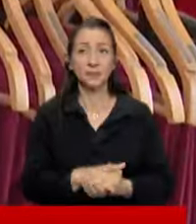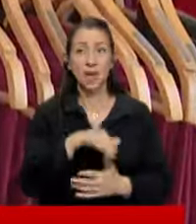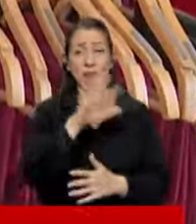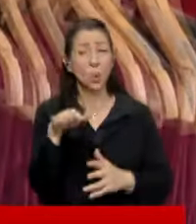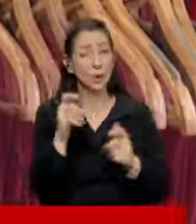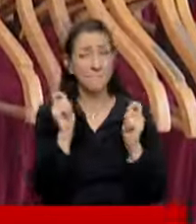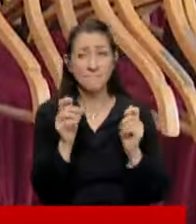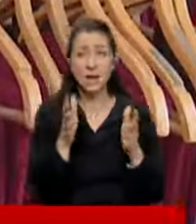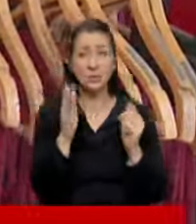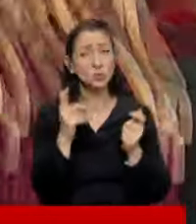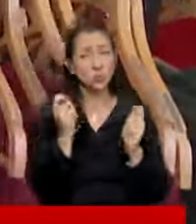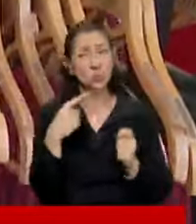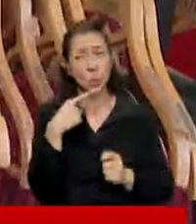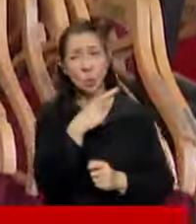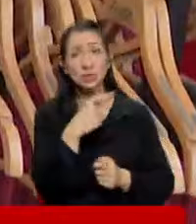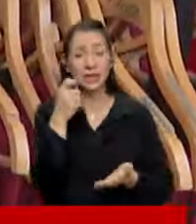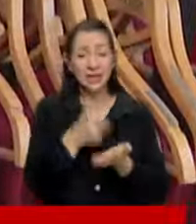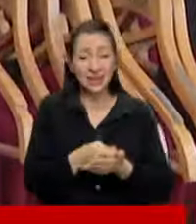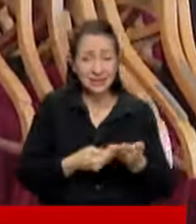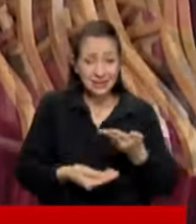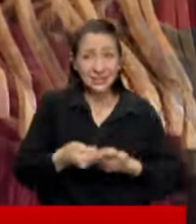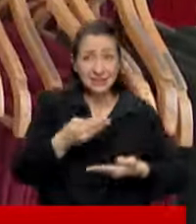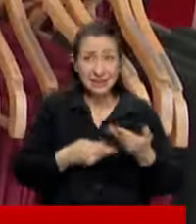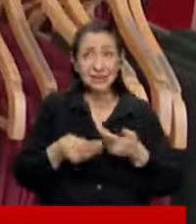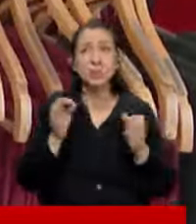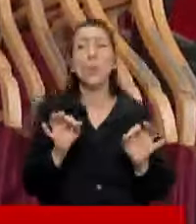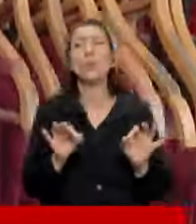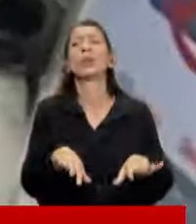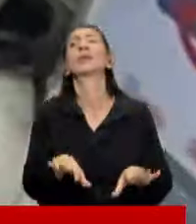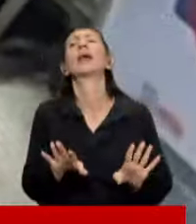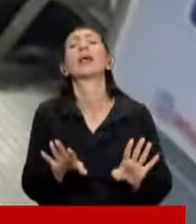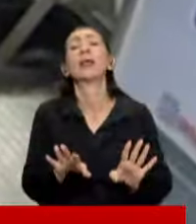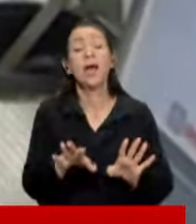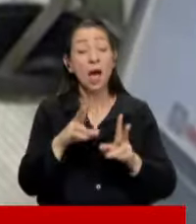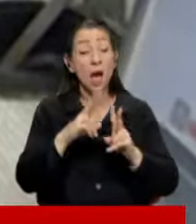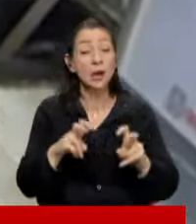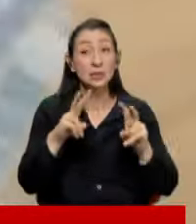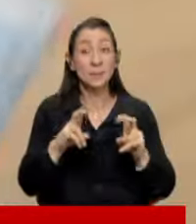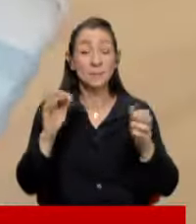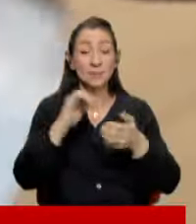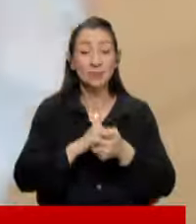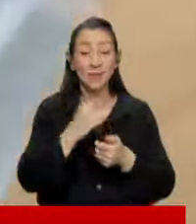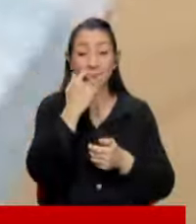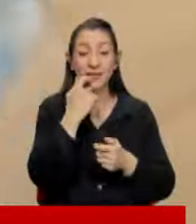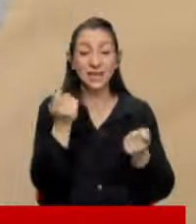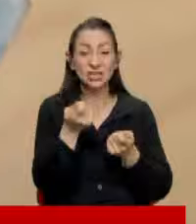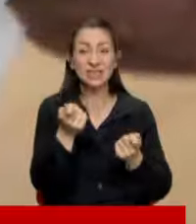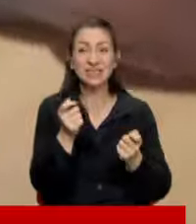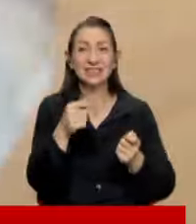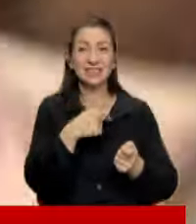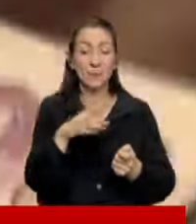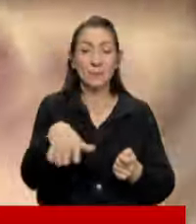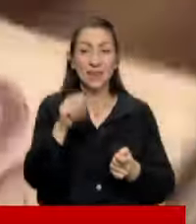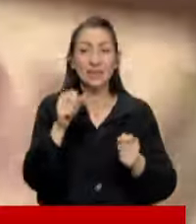o kadar pahalı ki çok zorlanıyoruz nakitle idare edebilmek mümkün değil tabii araştırmayı birleşik metal iç sınıf araştırmaları